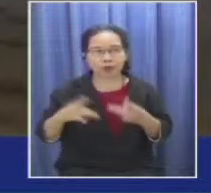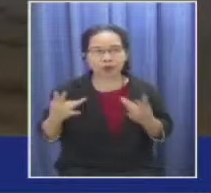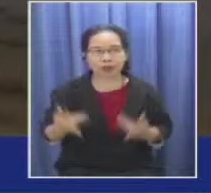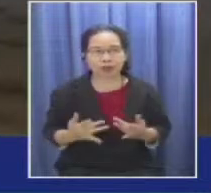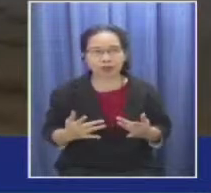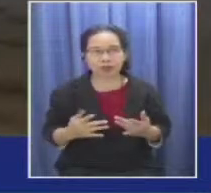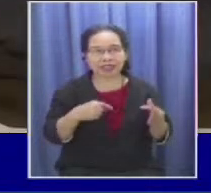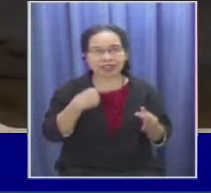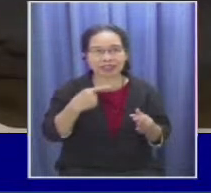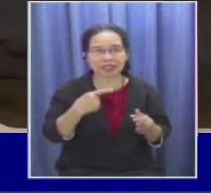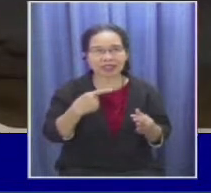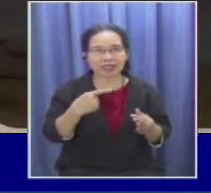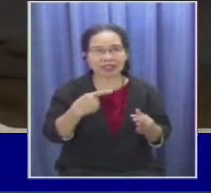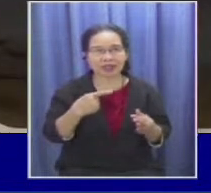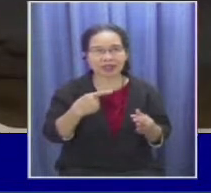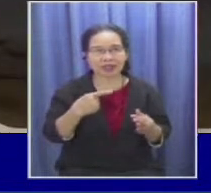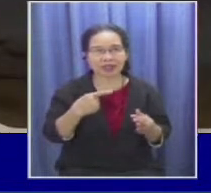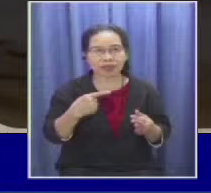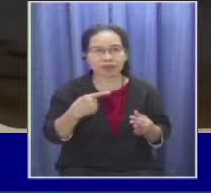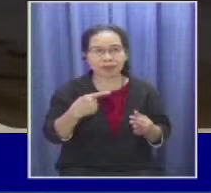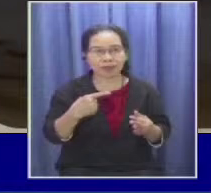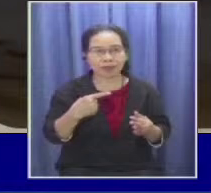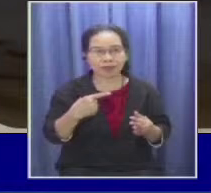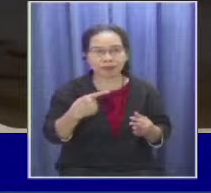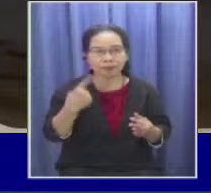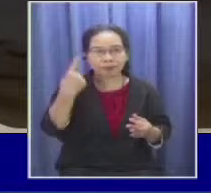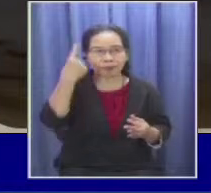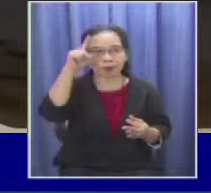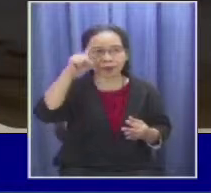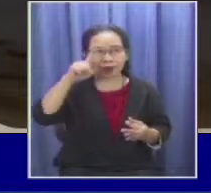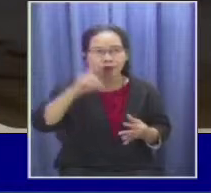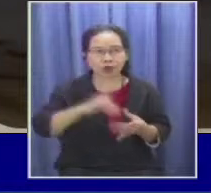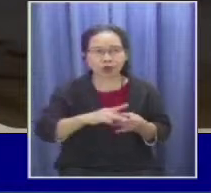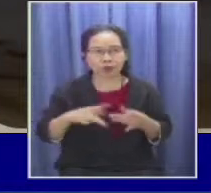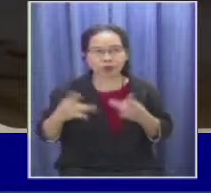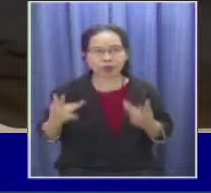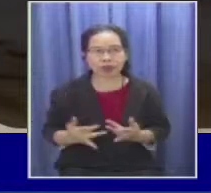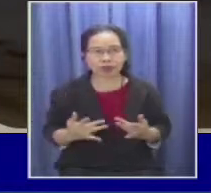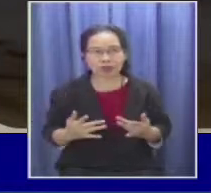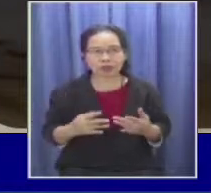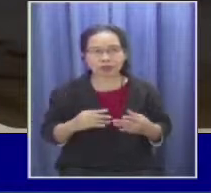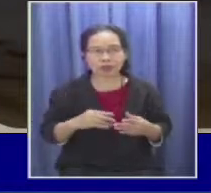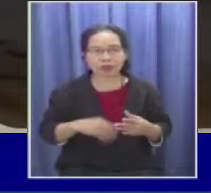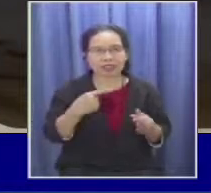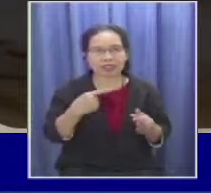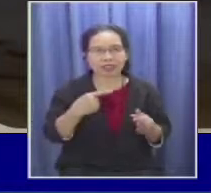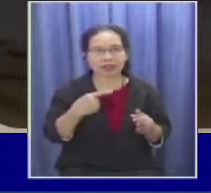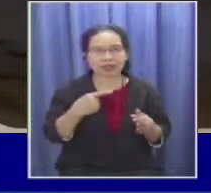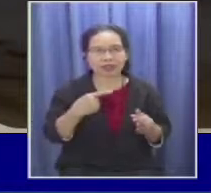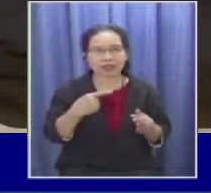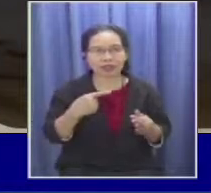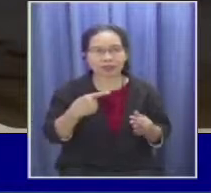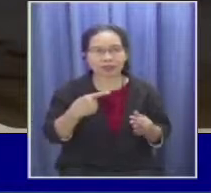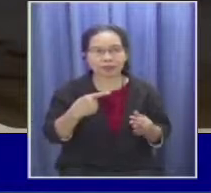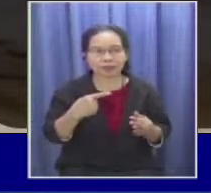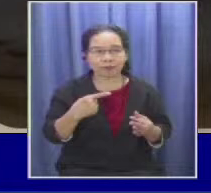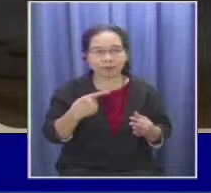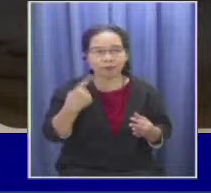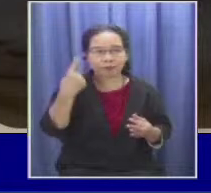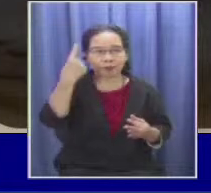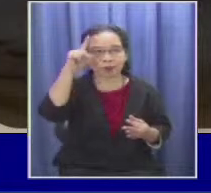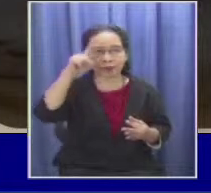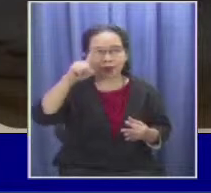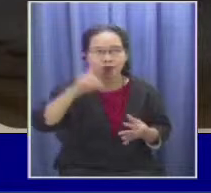Kronkron ne ka no Twerɛ Kronkron ne ka no wɔ Mateus nwoma eti dunum chemu dunkron na akoma mu na adwene mmɔne